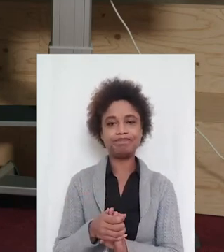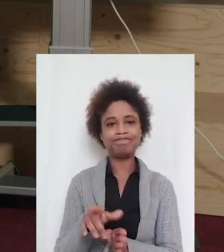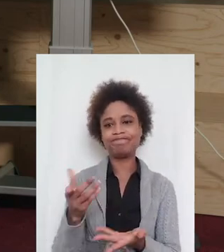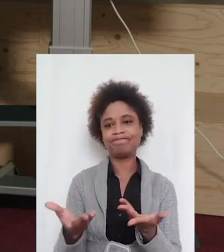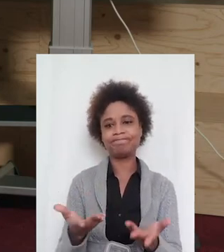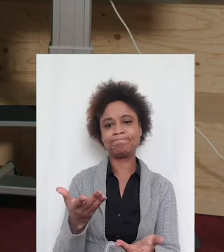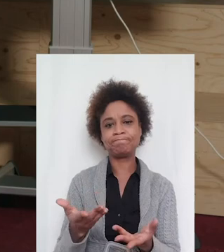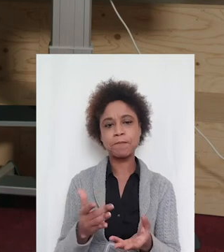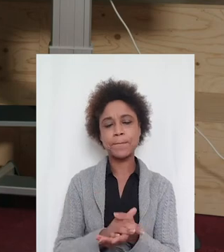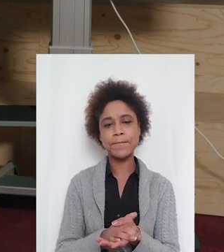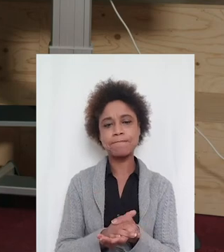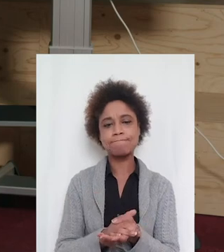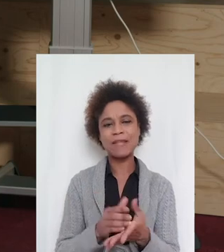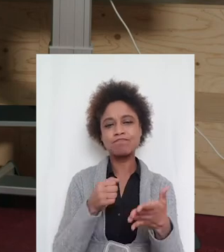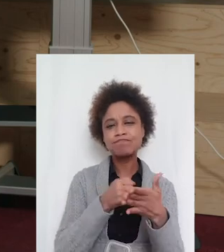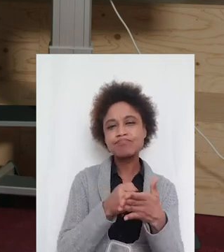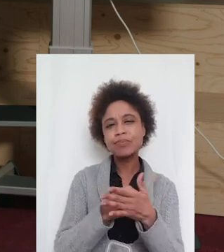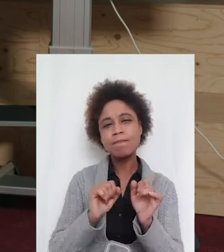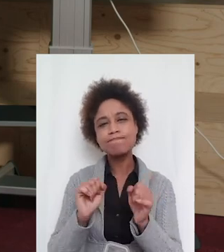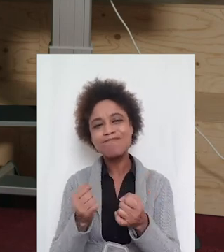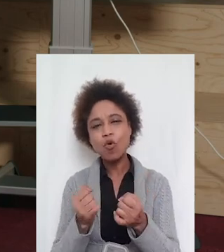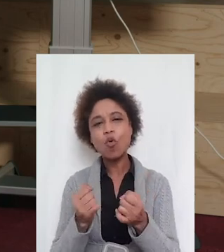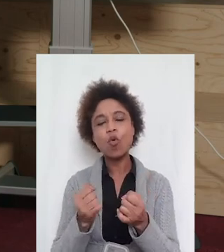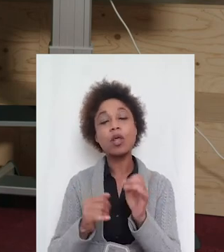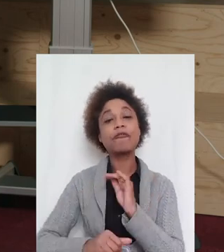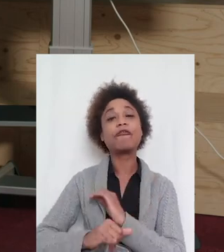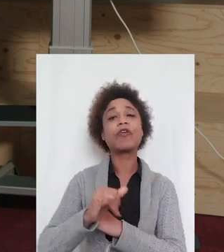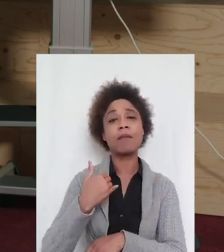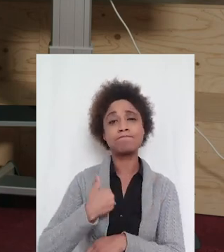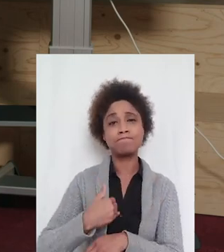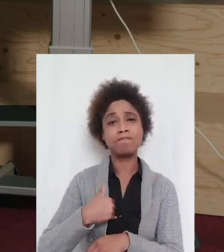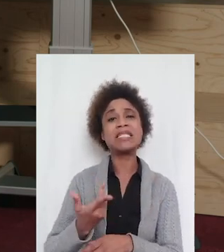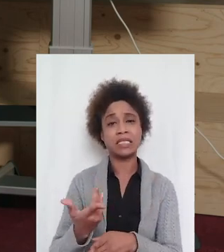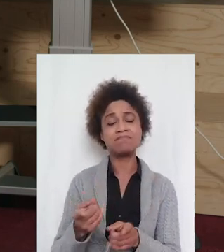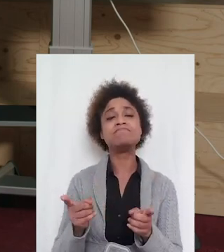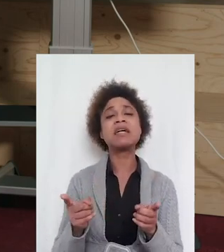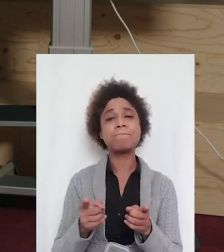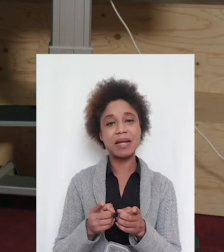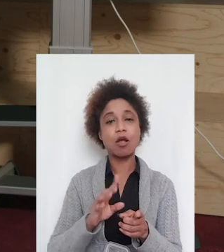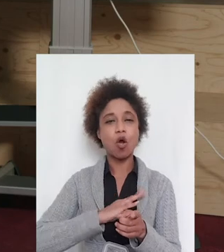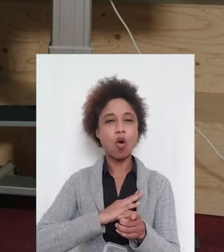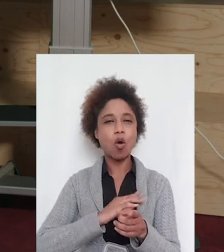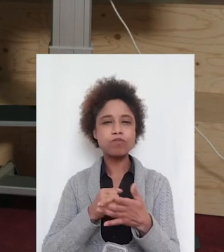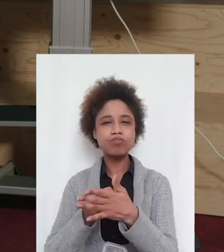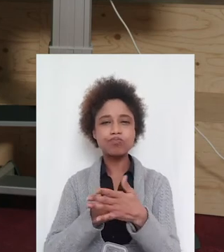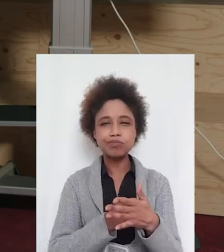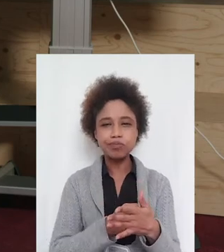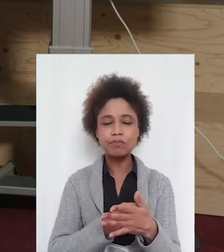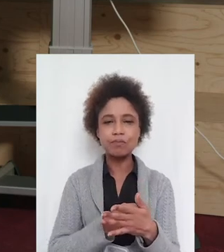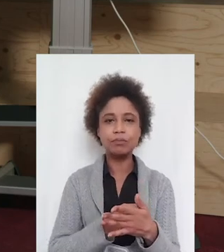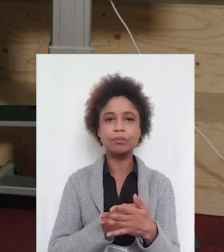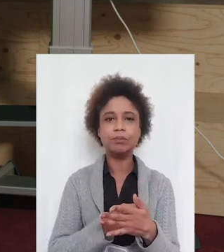met een moeilijkheid waar misschien heel veel mensen met beperkingen ook mee kampen. En dat is